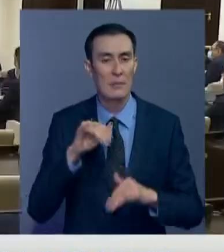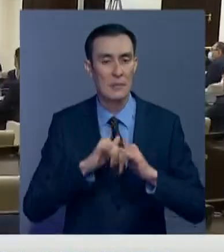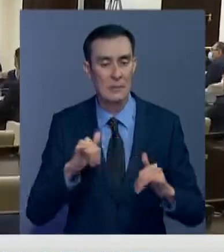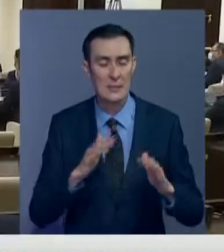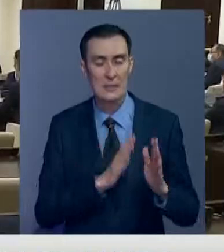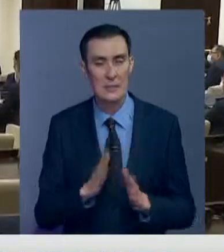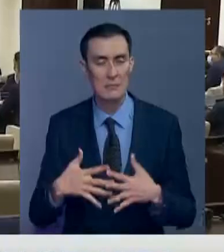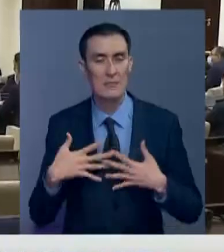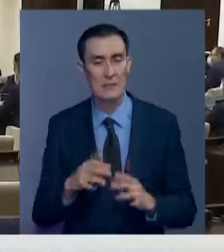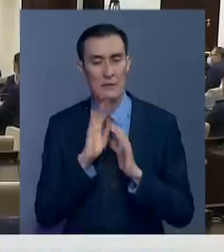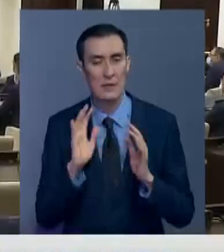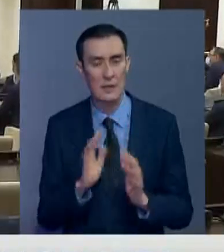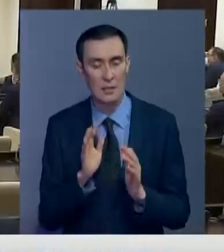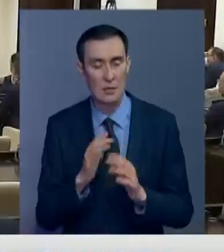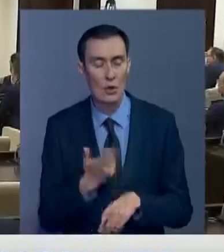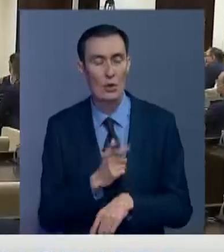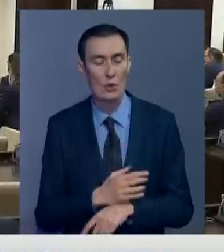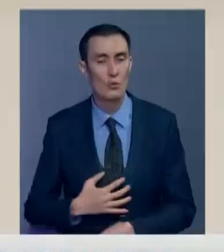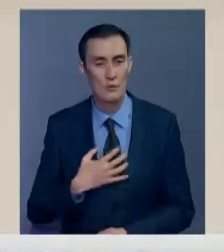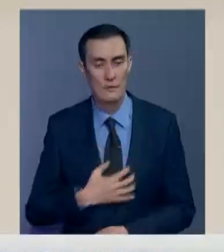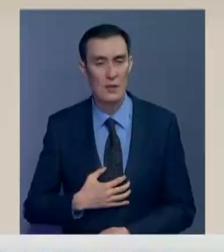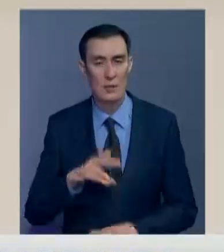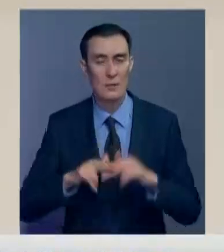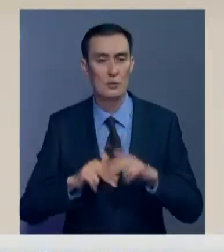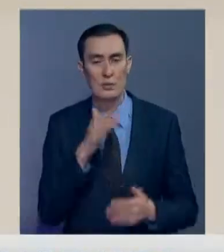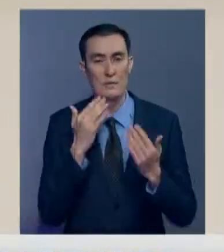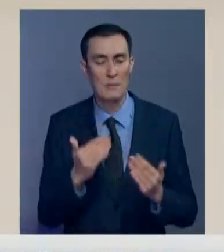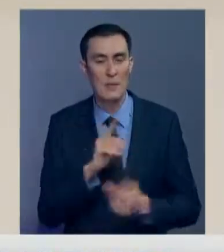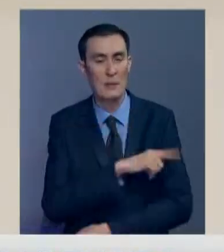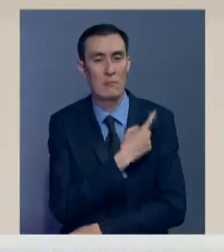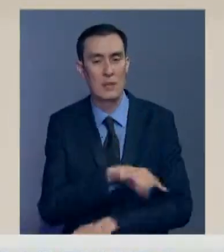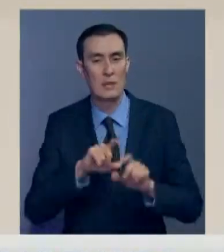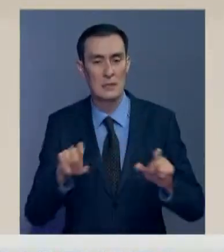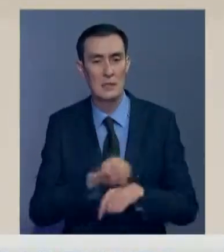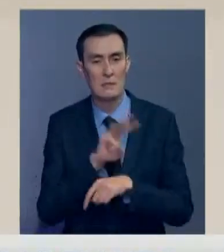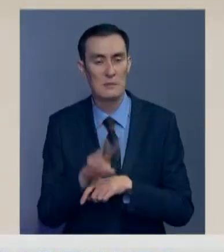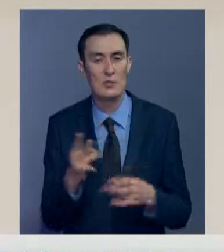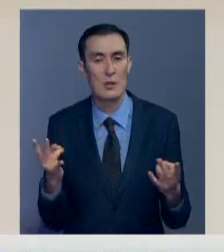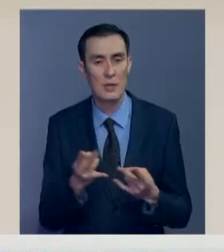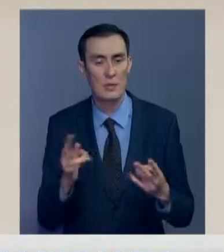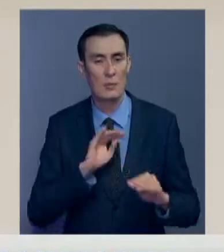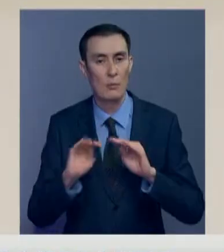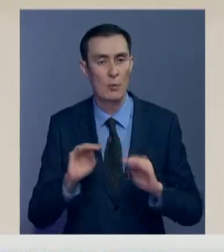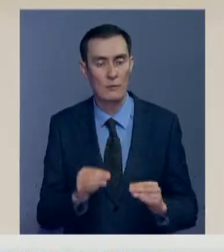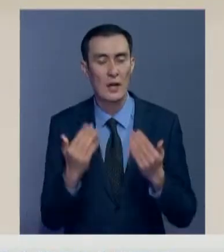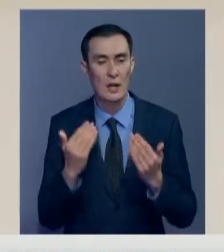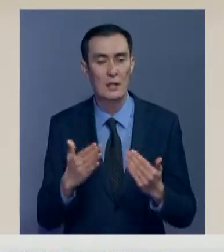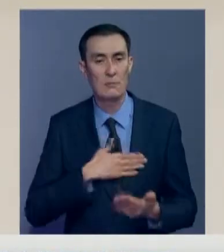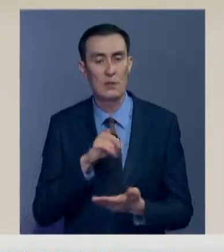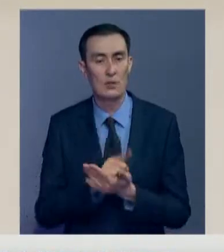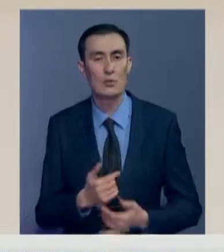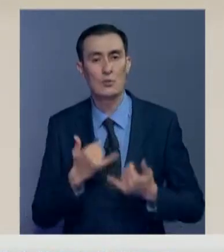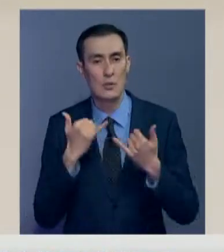системы здравоохранения. Очень важно строить современные больницы и снабжать их необходимым оборудованием. Отныне мы должны